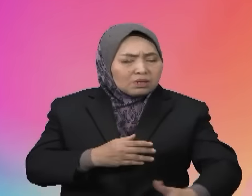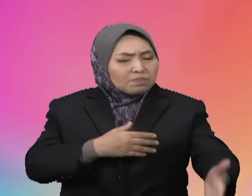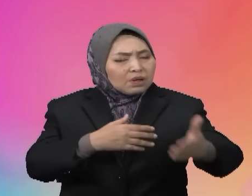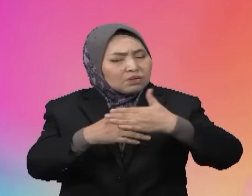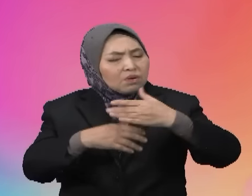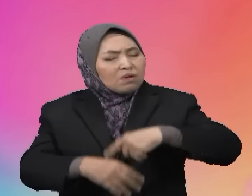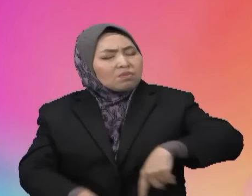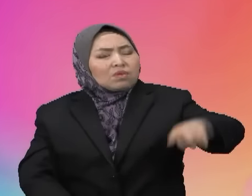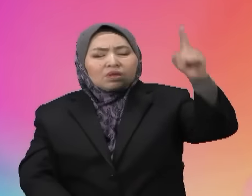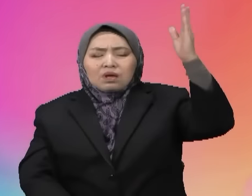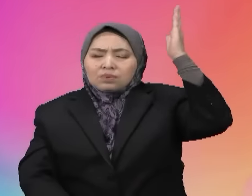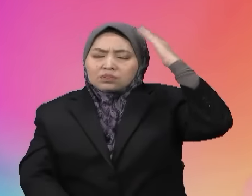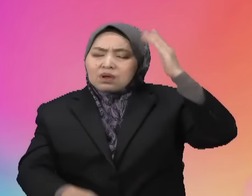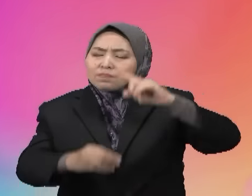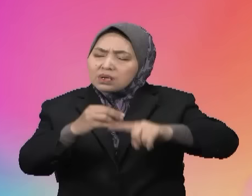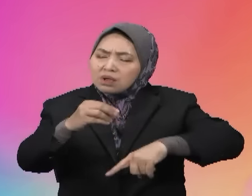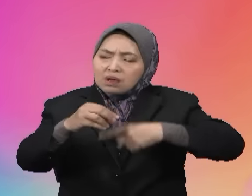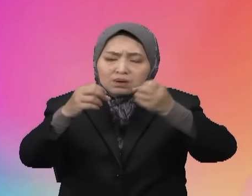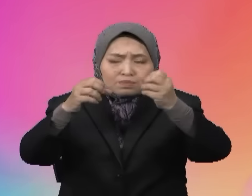alimil ghaibi